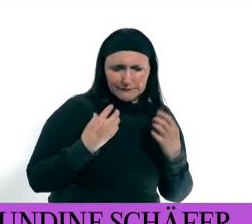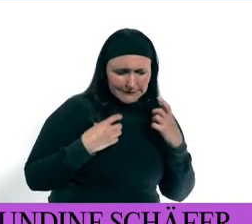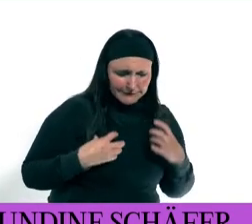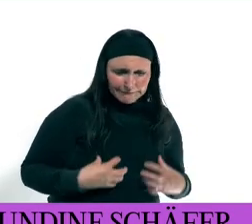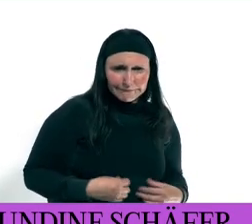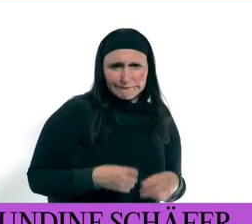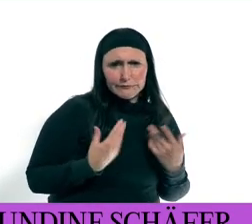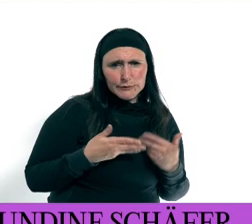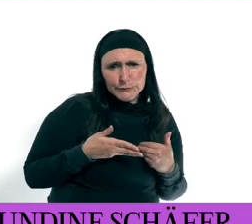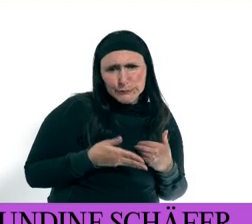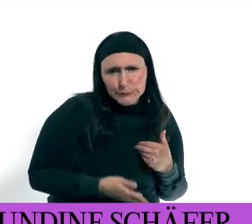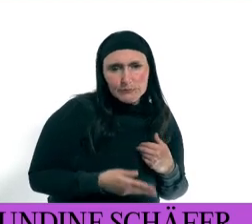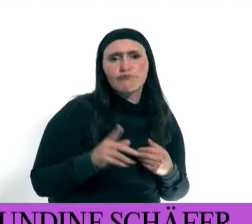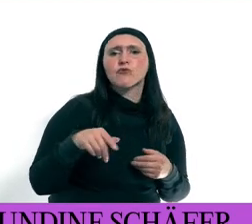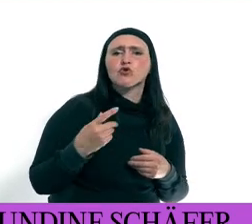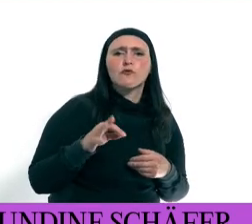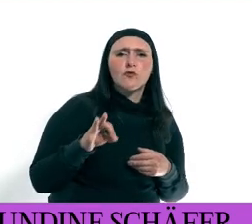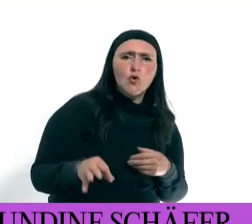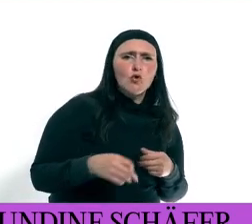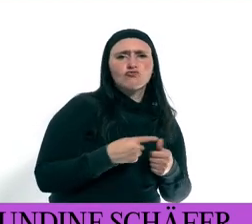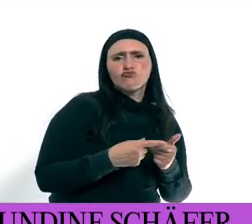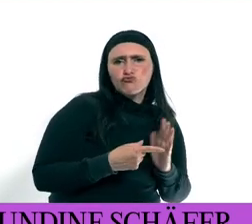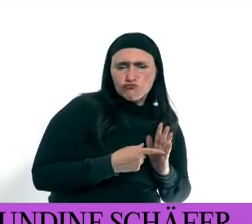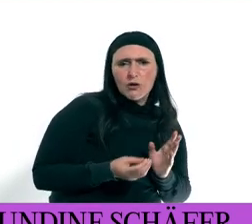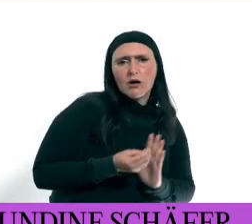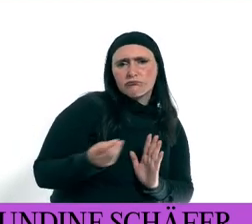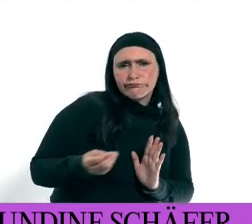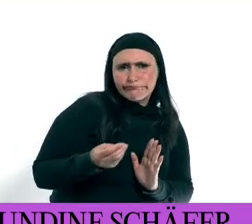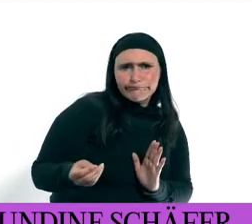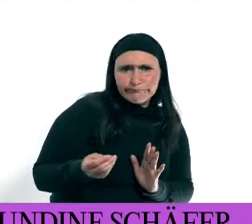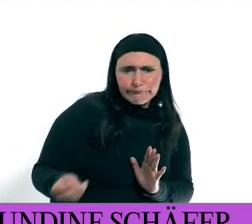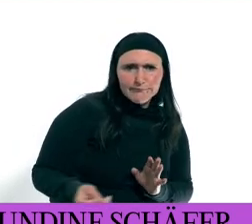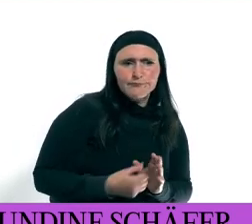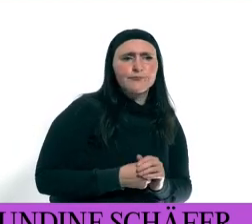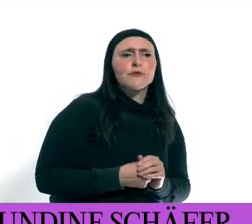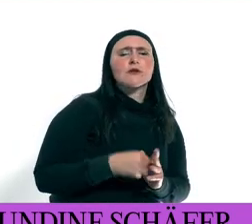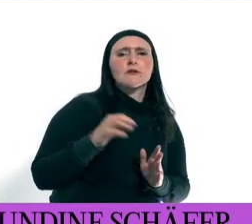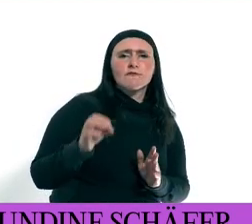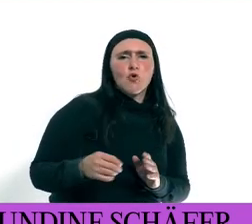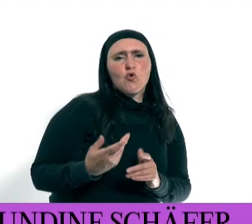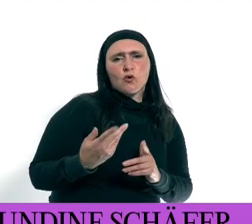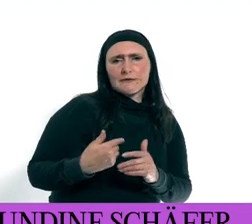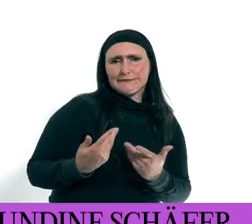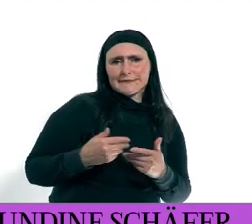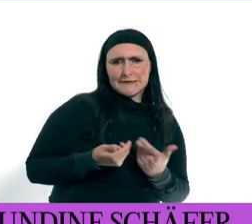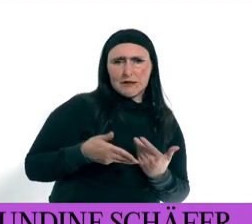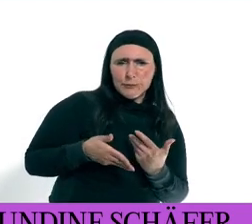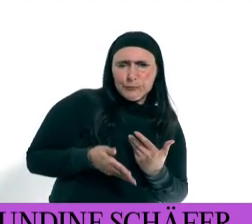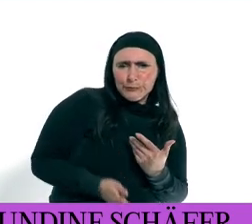gar keinen Garten oder etwas Gartenähnliches hatten, haben dann zum Beispiel etwas